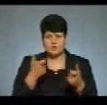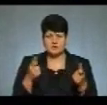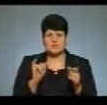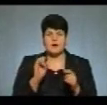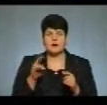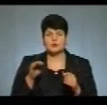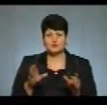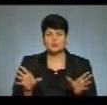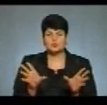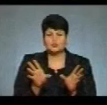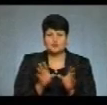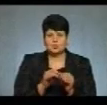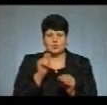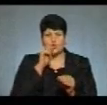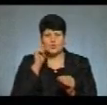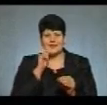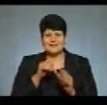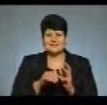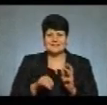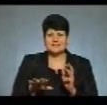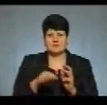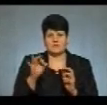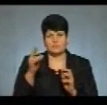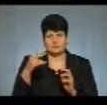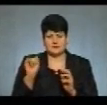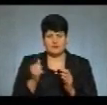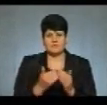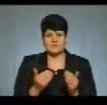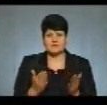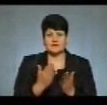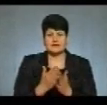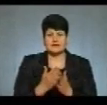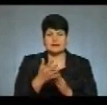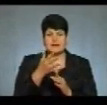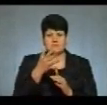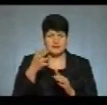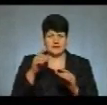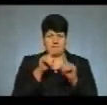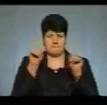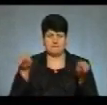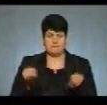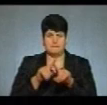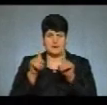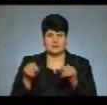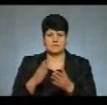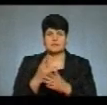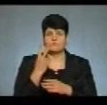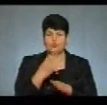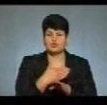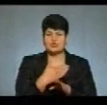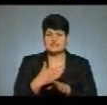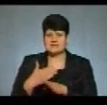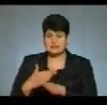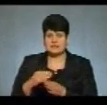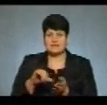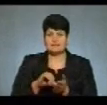злуки українських земель в Тернопільській обласній адміністрації. Виставка розміщена на 5 банерах і складається із 2 частин. На виставку